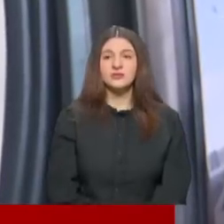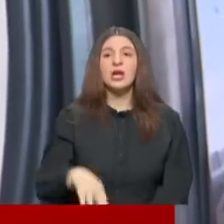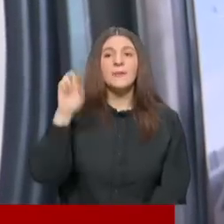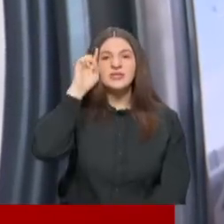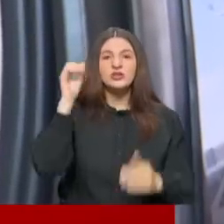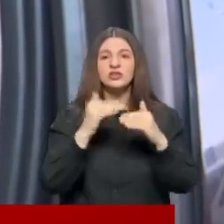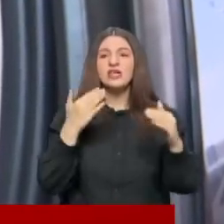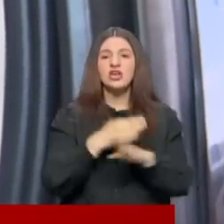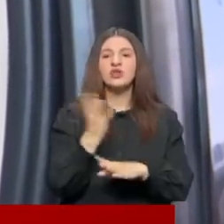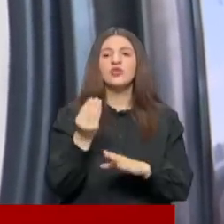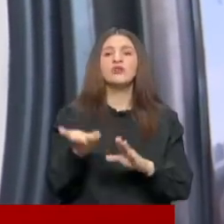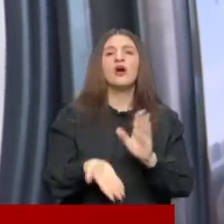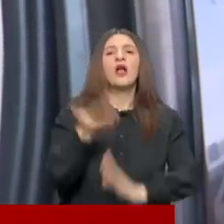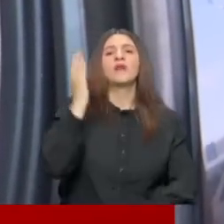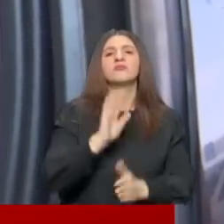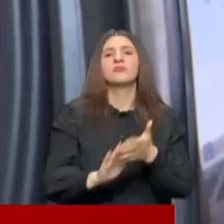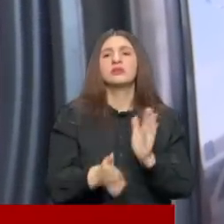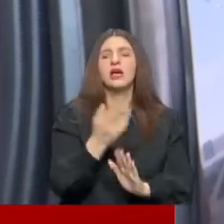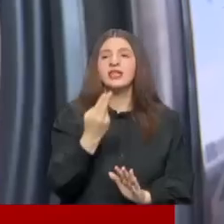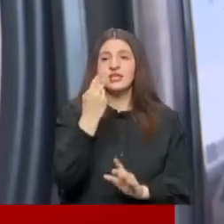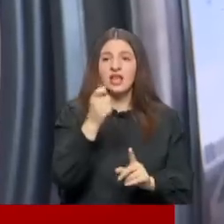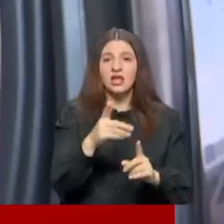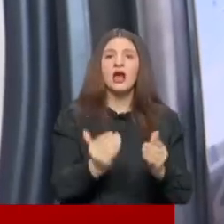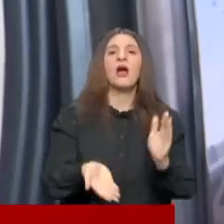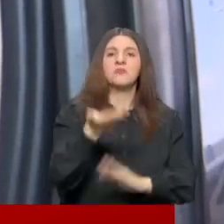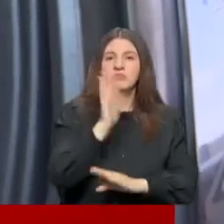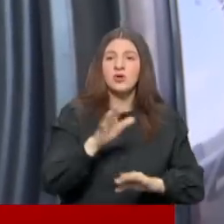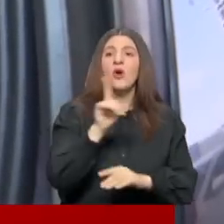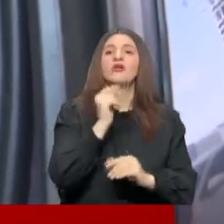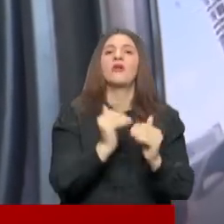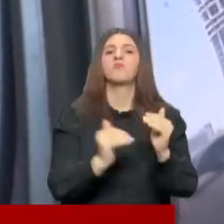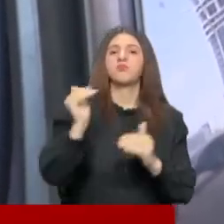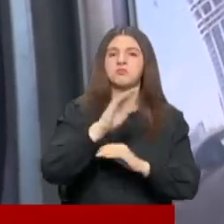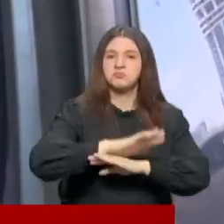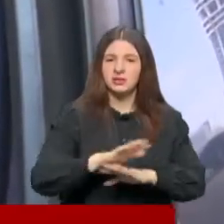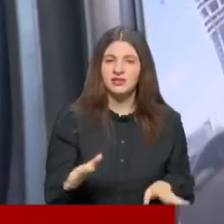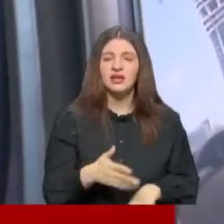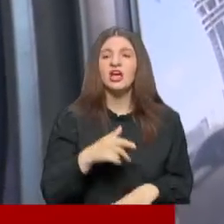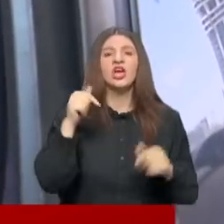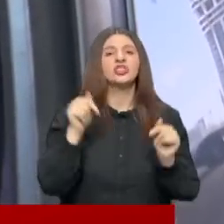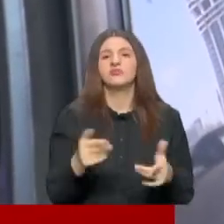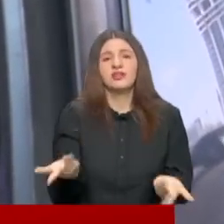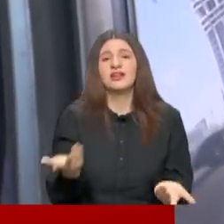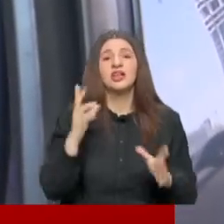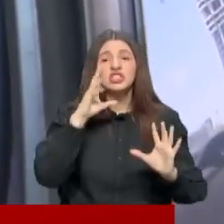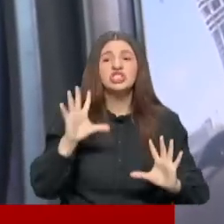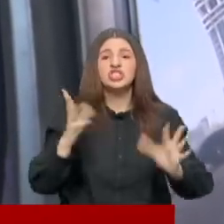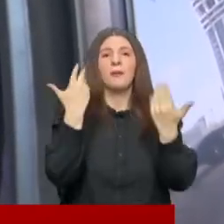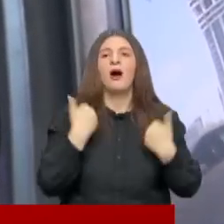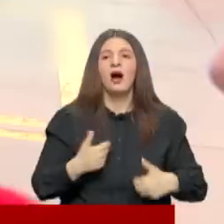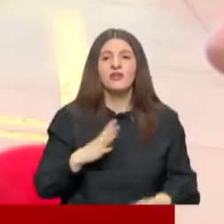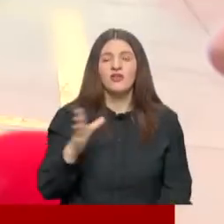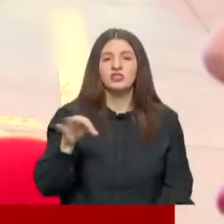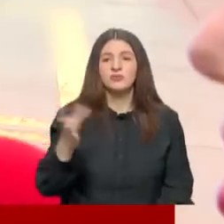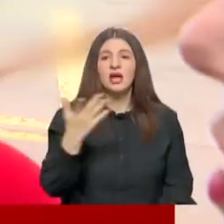Psikolojik sınır gerçekten çok aşılmış. 7 lirada da aşılmıştı, 10 lirada da aşılmıştı. Şimdi çıldırmış bir durum var